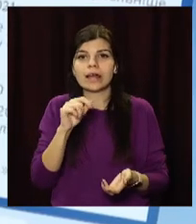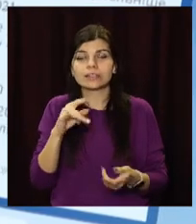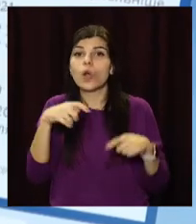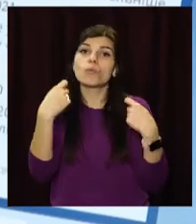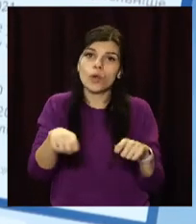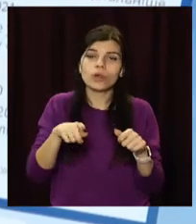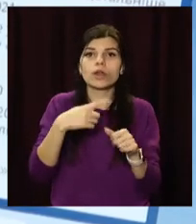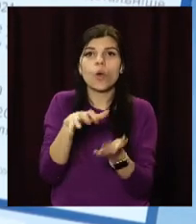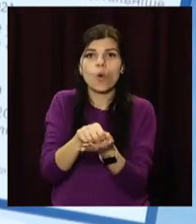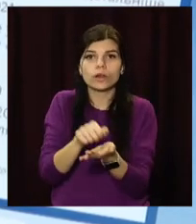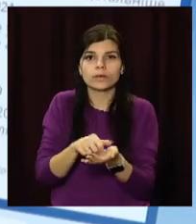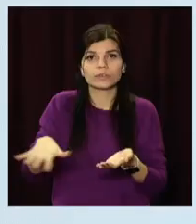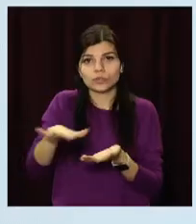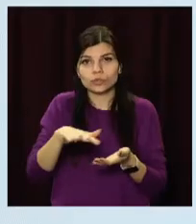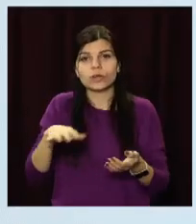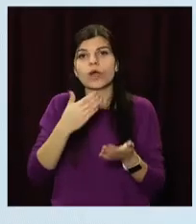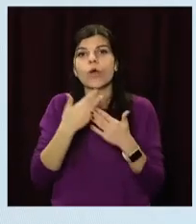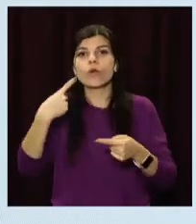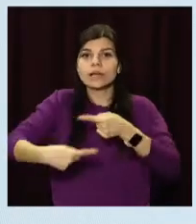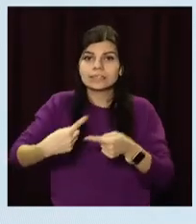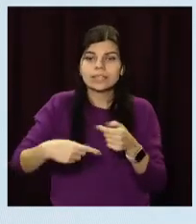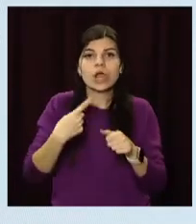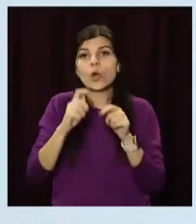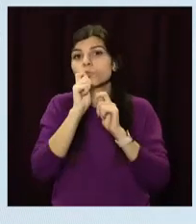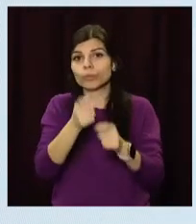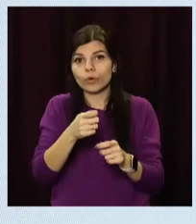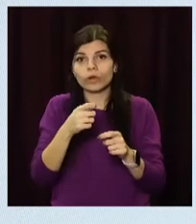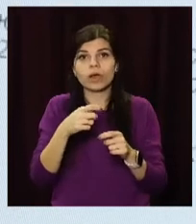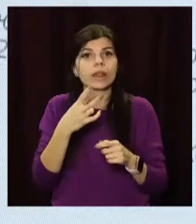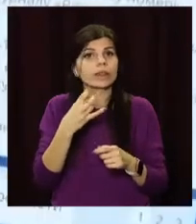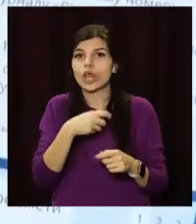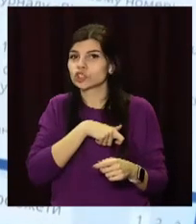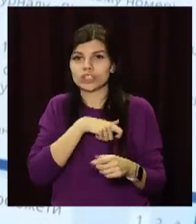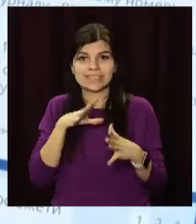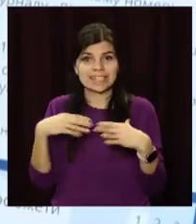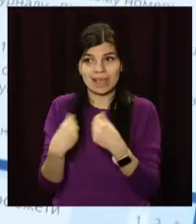продажу або оренди майна, доходи від спадщини або подарунка не від члена сім'ї,